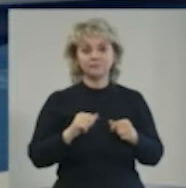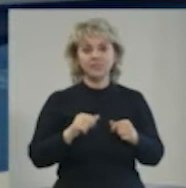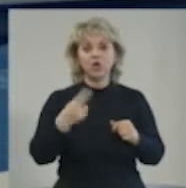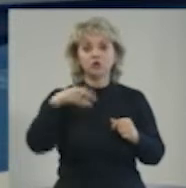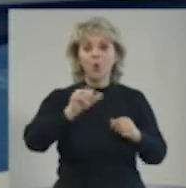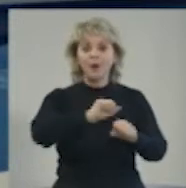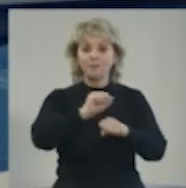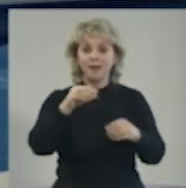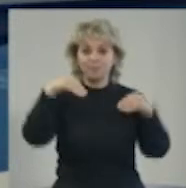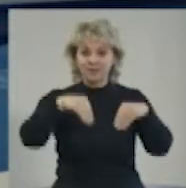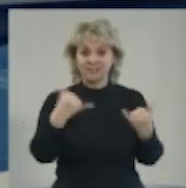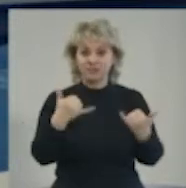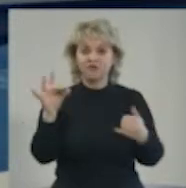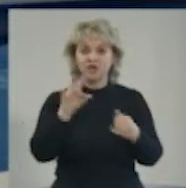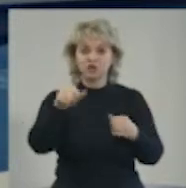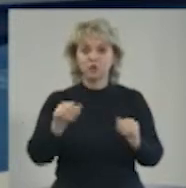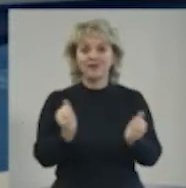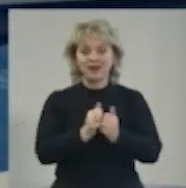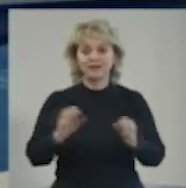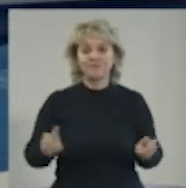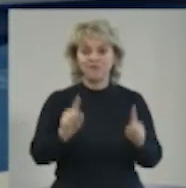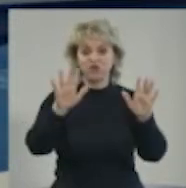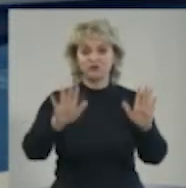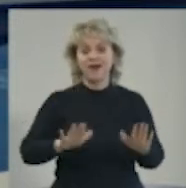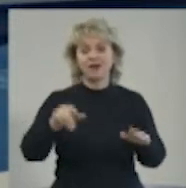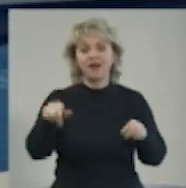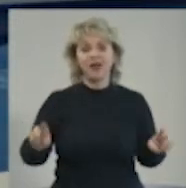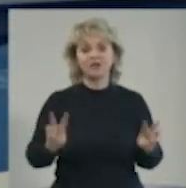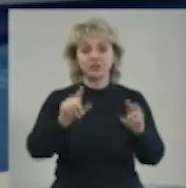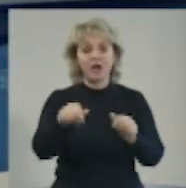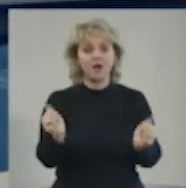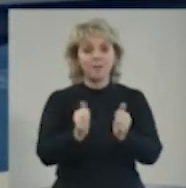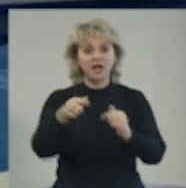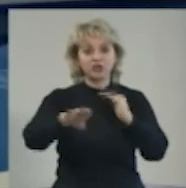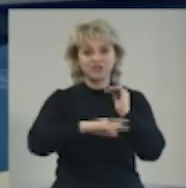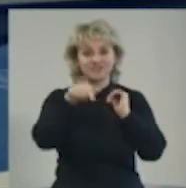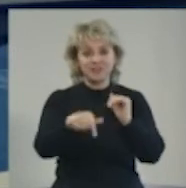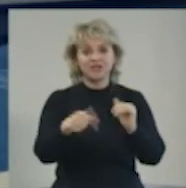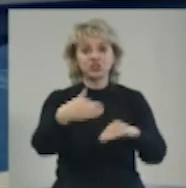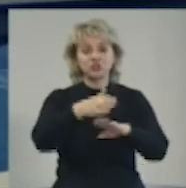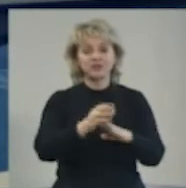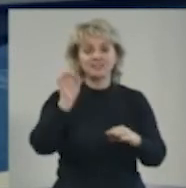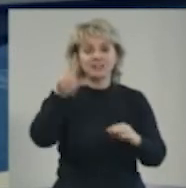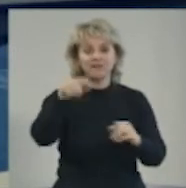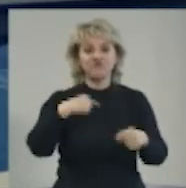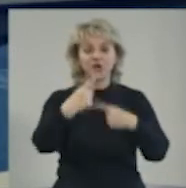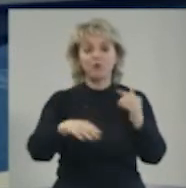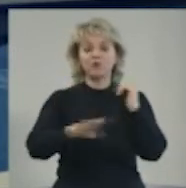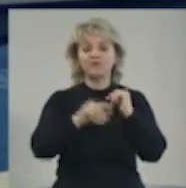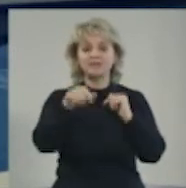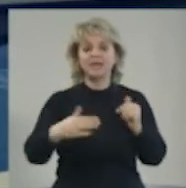Тополь Победы посадили сегодня в Ростове недалеко от Вечного огня. Пока это совсем небольшой черенок, часть легендарного векового